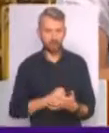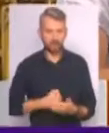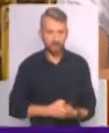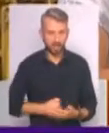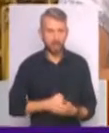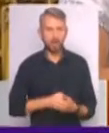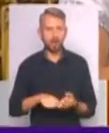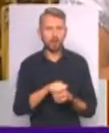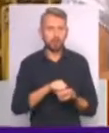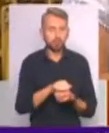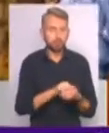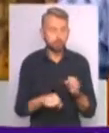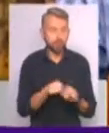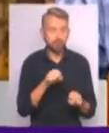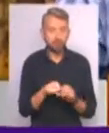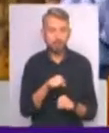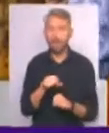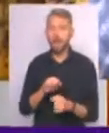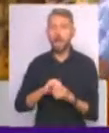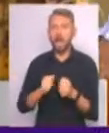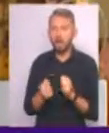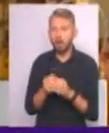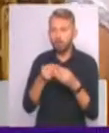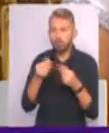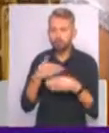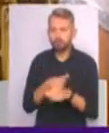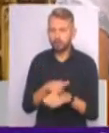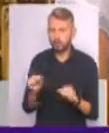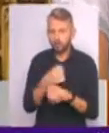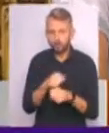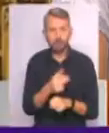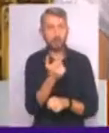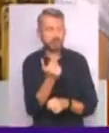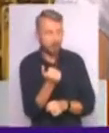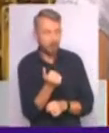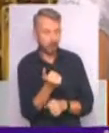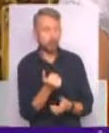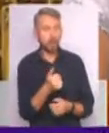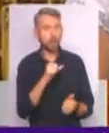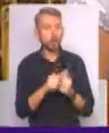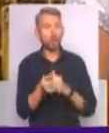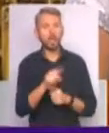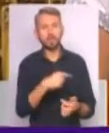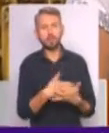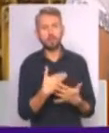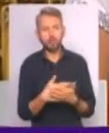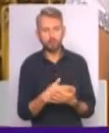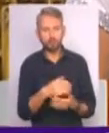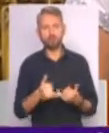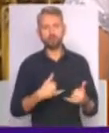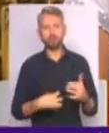нарушают усвоение питательных веществ. Розчинити їх неможливо. Розтворить невозможно. Но кроме этого, предположим, убрали